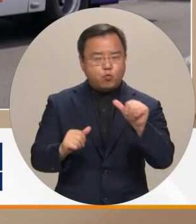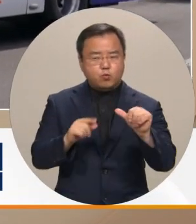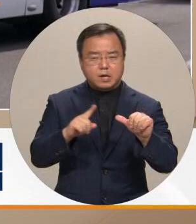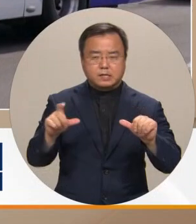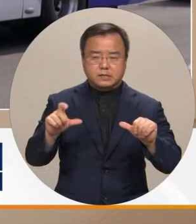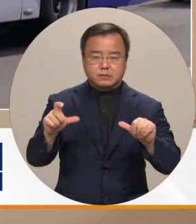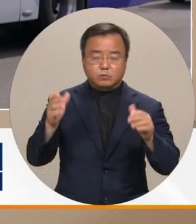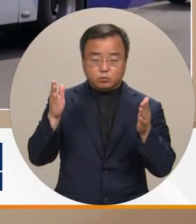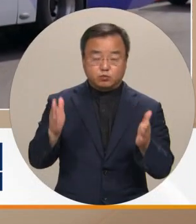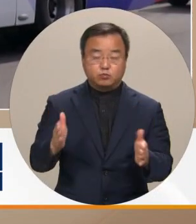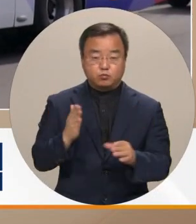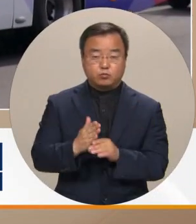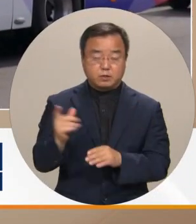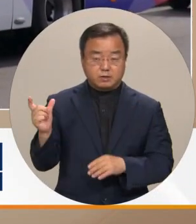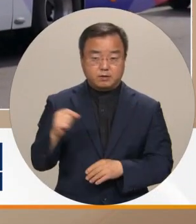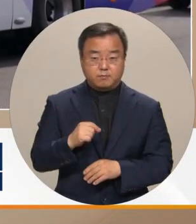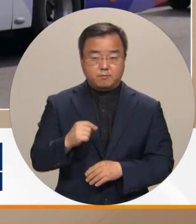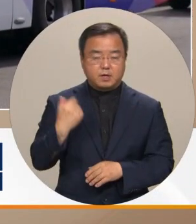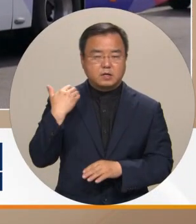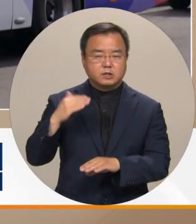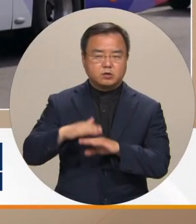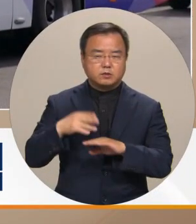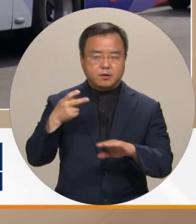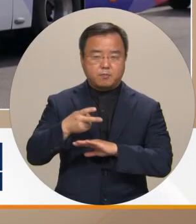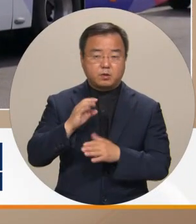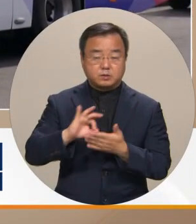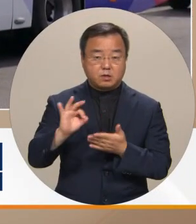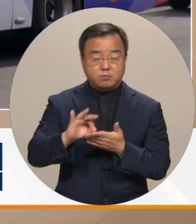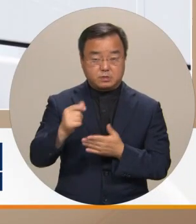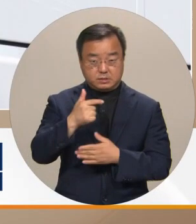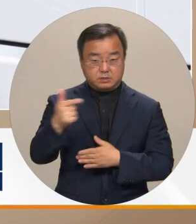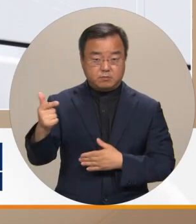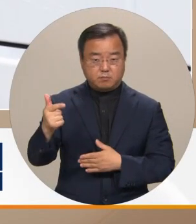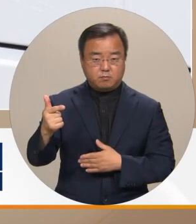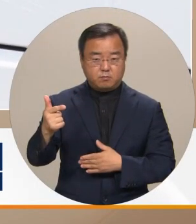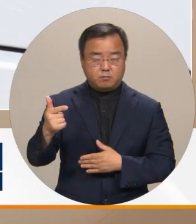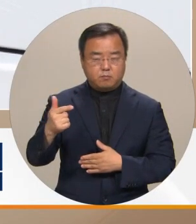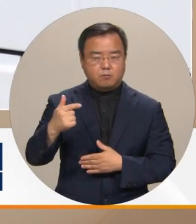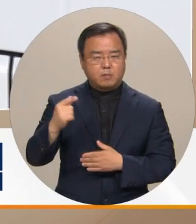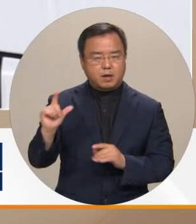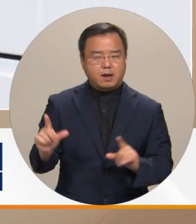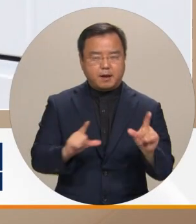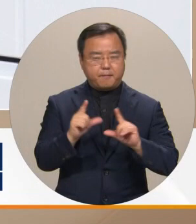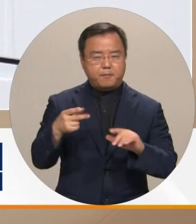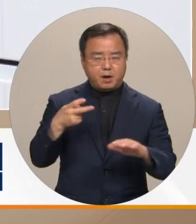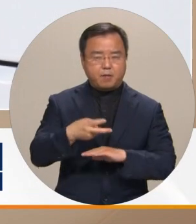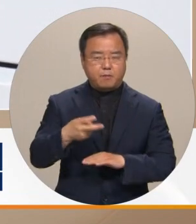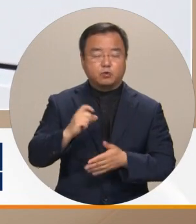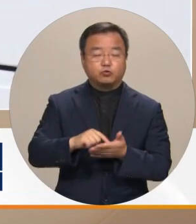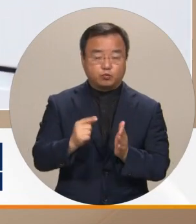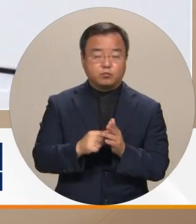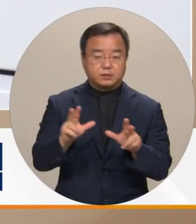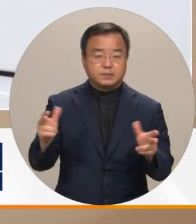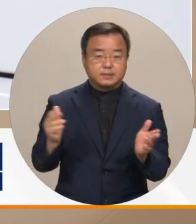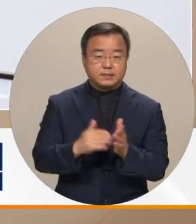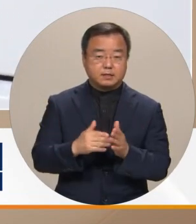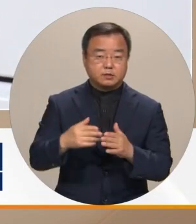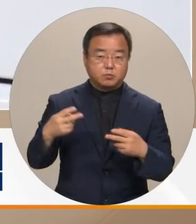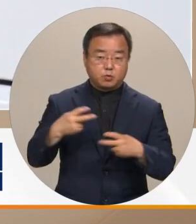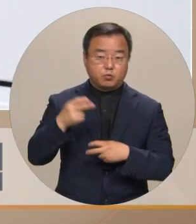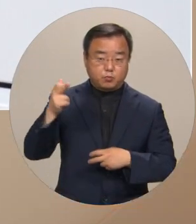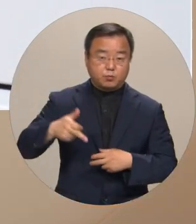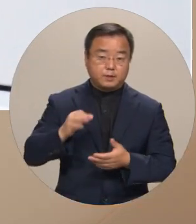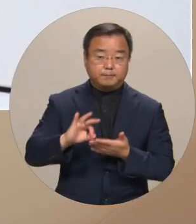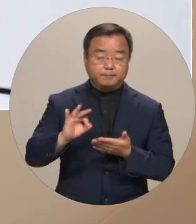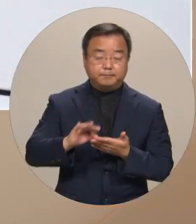차량은 전세 버스나 고속 버스에서 쓰이는 대형 버스지만 요금은 마일 버스 수준으로 기존 교통 카드를 사용할 수도 있습니다